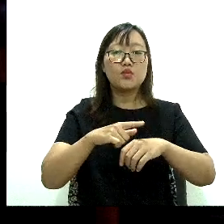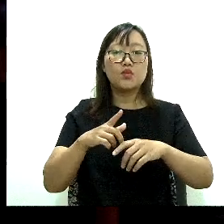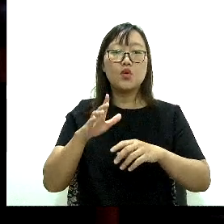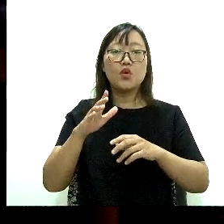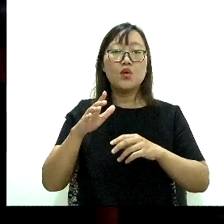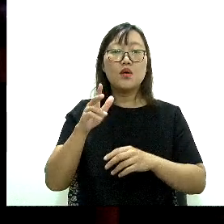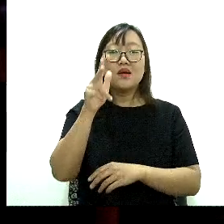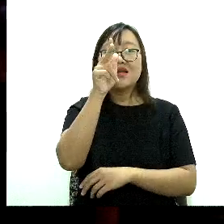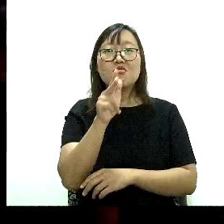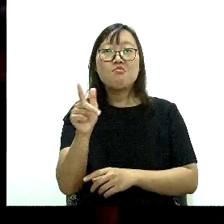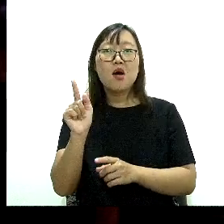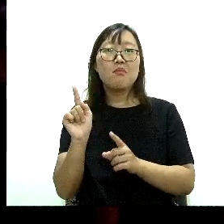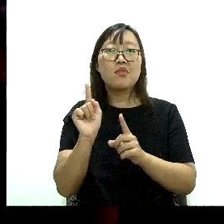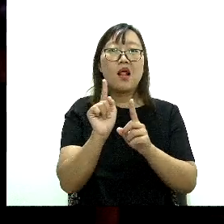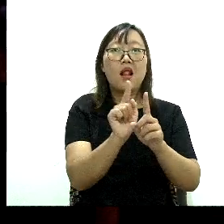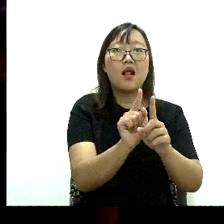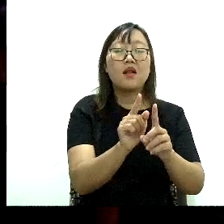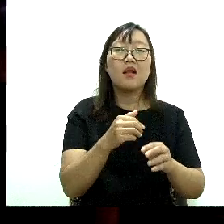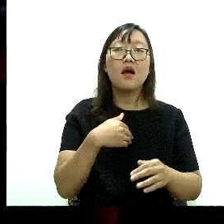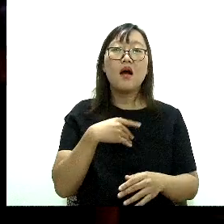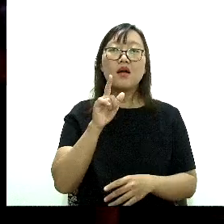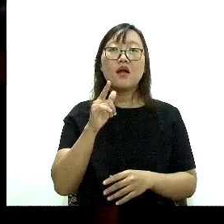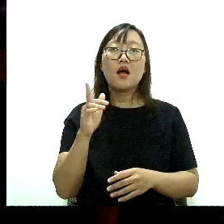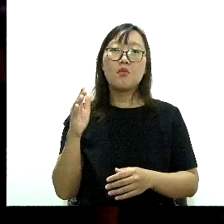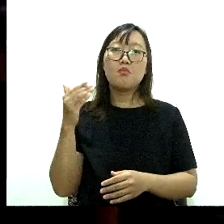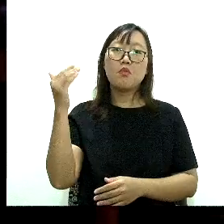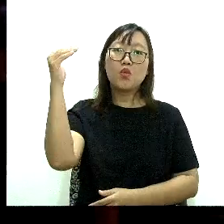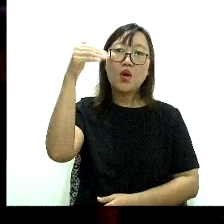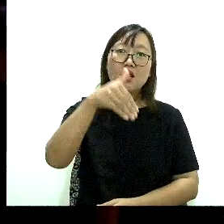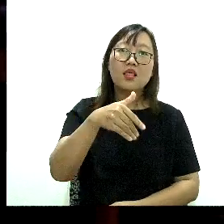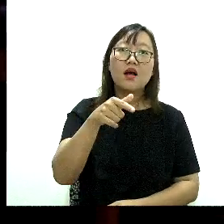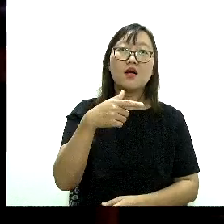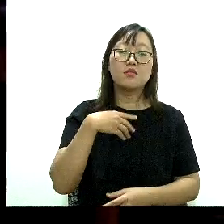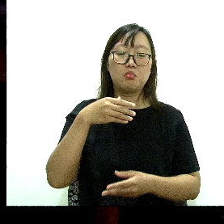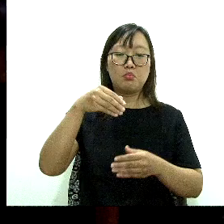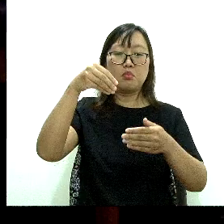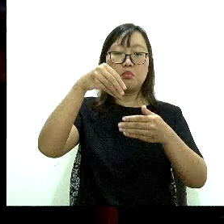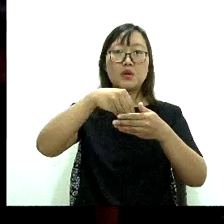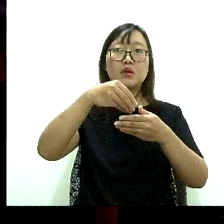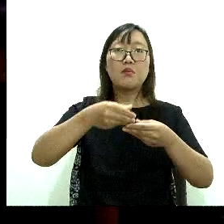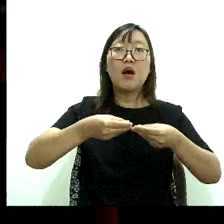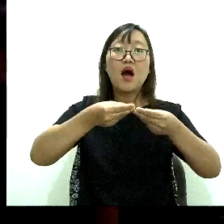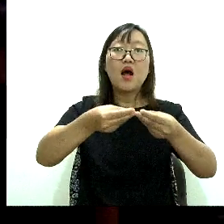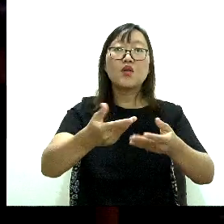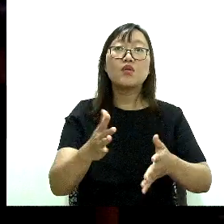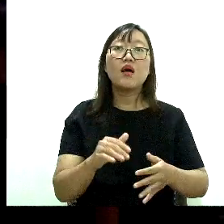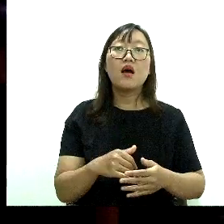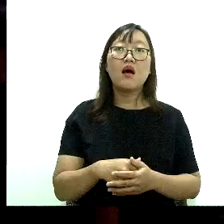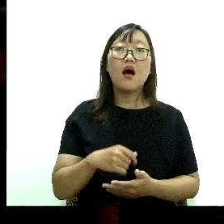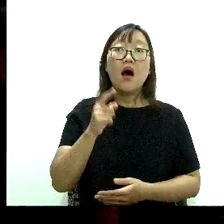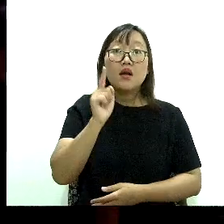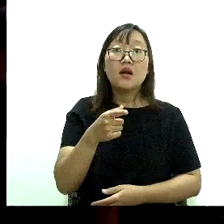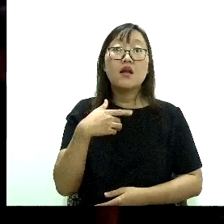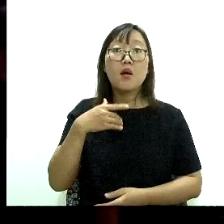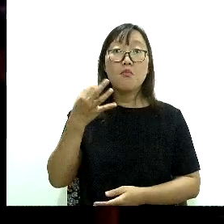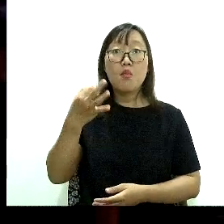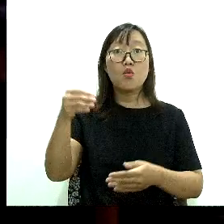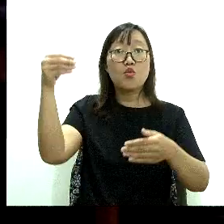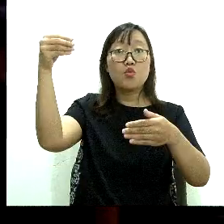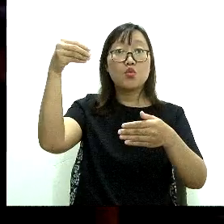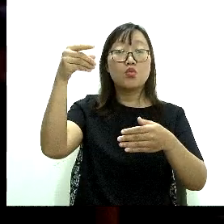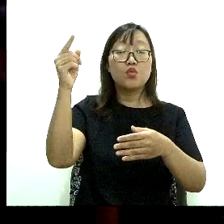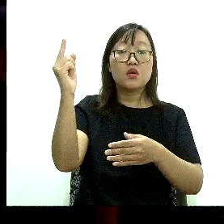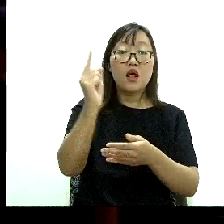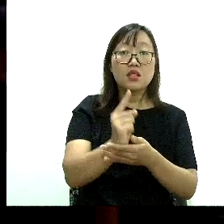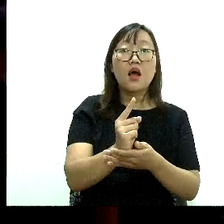waktu bacaan, ada yang datang setelah persembahan, ada yang datang setelah komuni, setelah Bapa Kami.